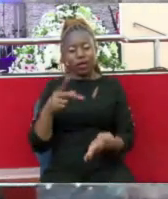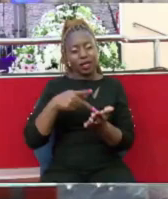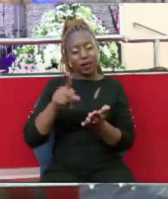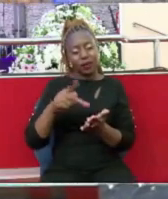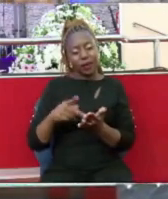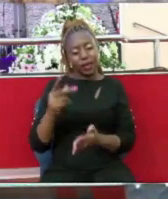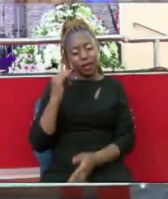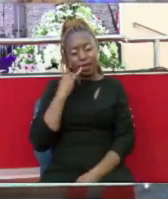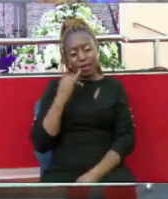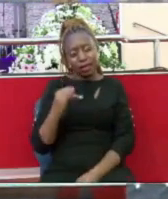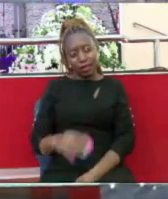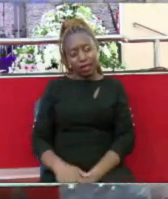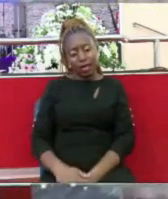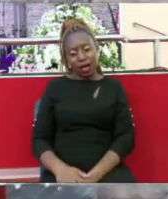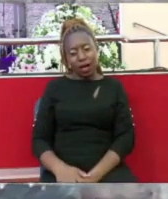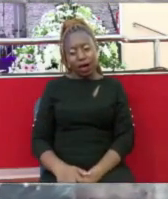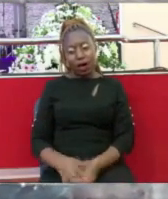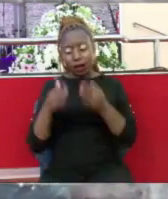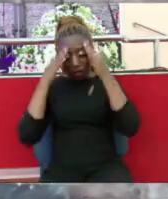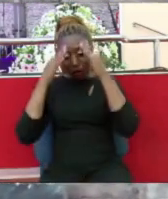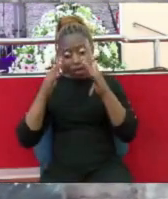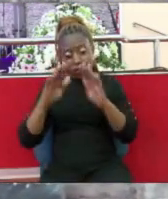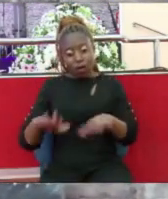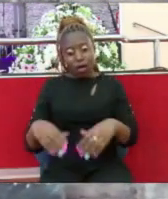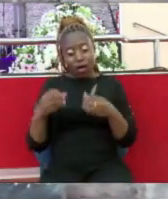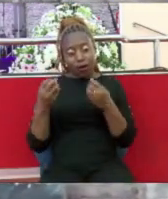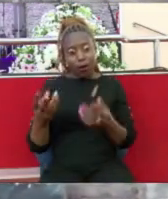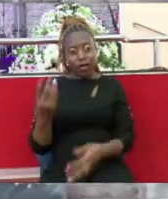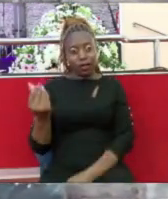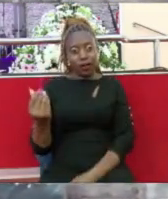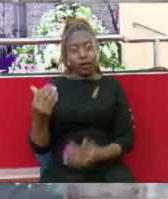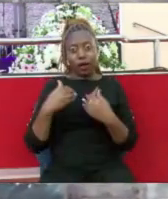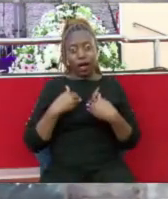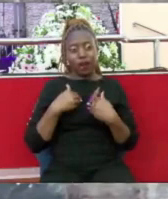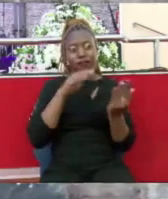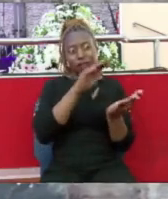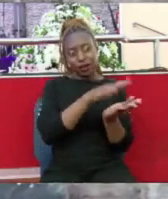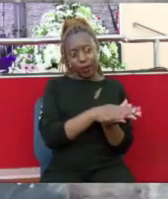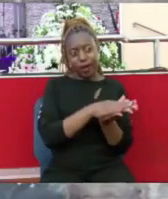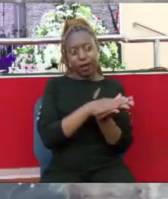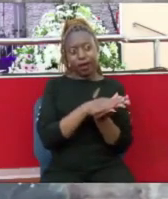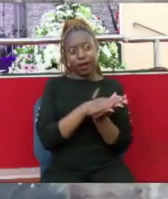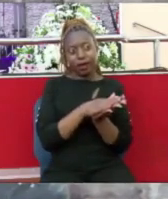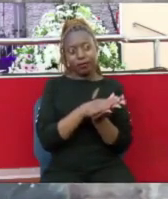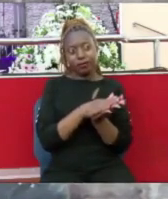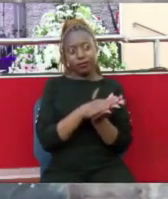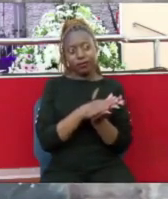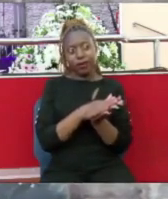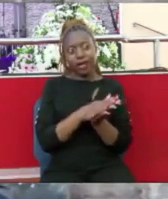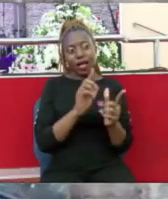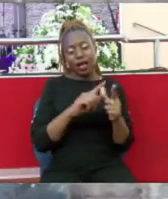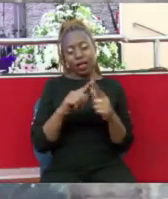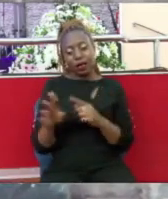much money do we have in the bank. Kama tuna kiwango gani ya pesa pale kwa katika benki. And then we say like some people who are saying nowadays. Na tuseme kama watu